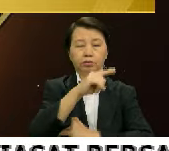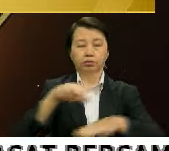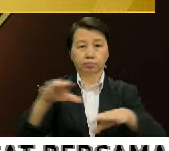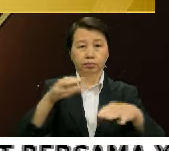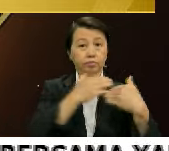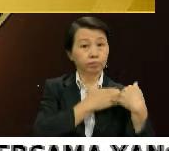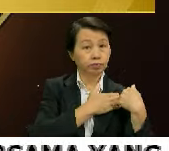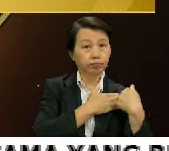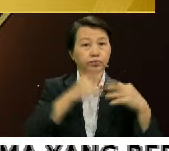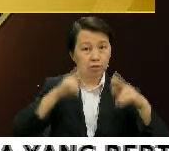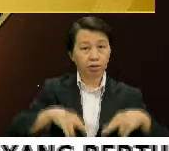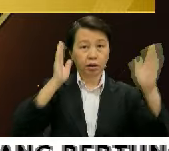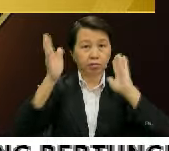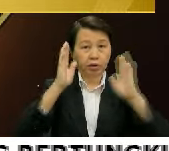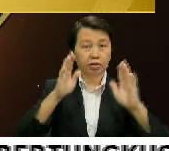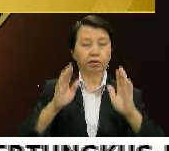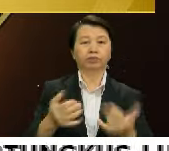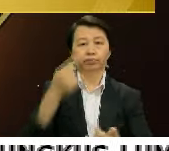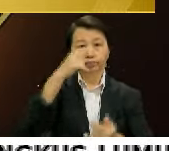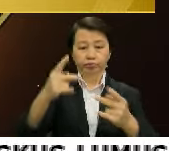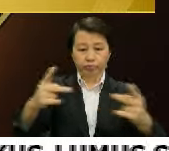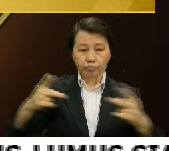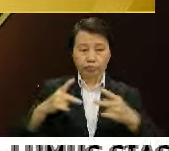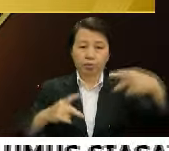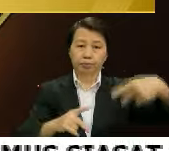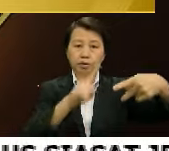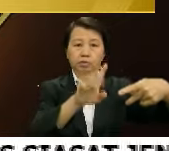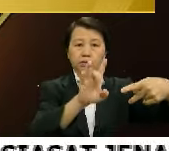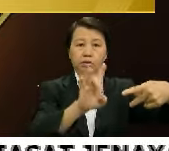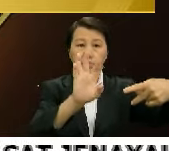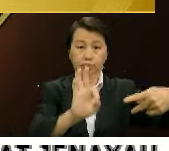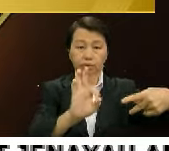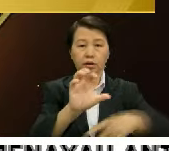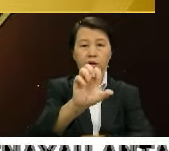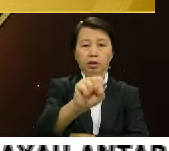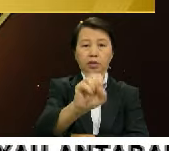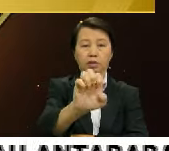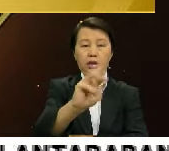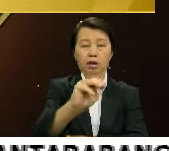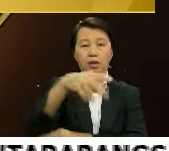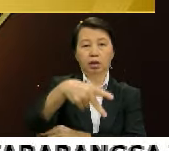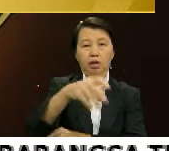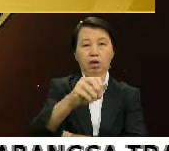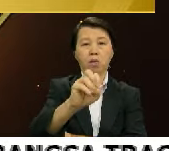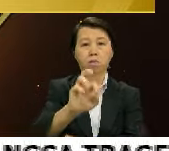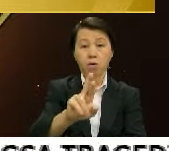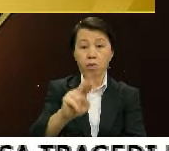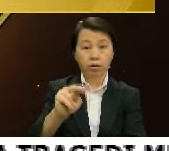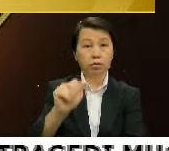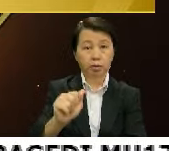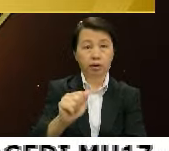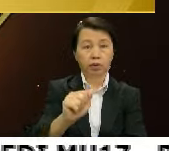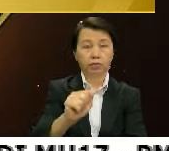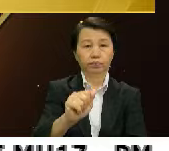mereka sebagai rakyat Malaysia. Dan bagi kawasan P189 Sempurna dan juga bagi kawasan pilihan raya